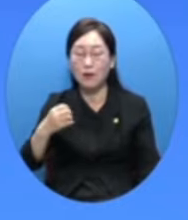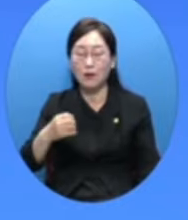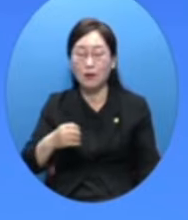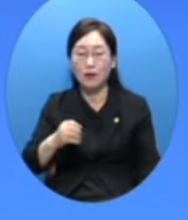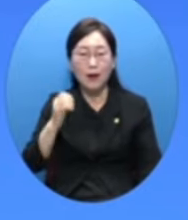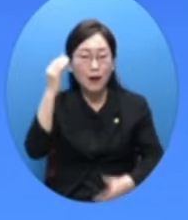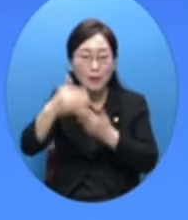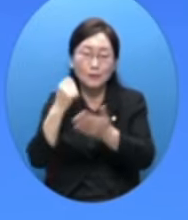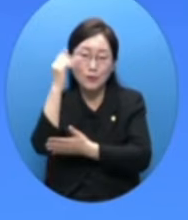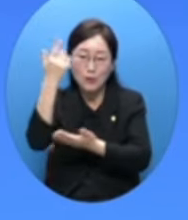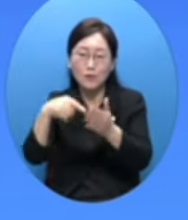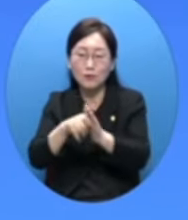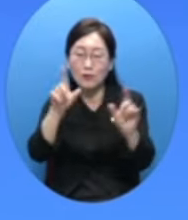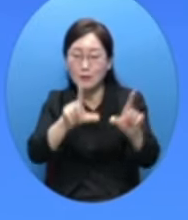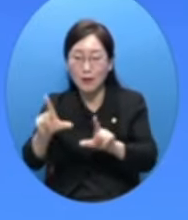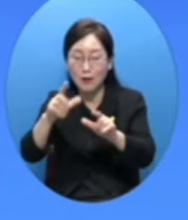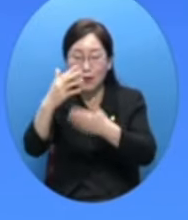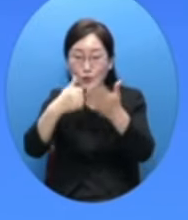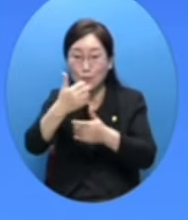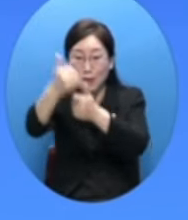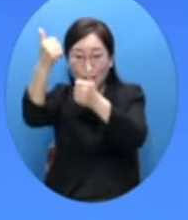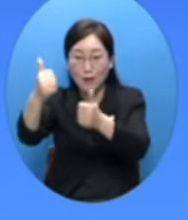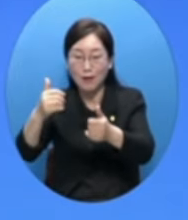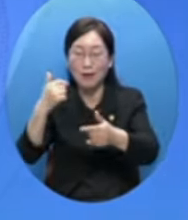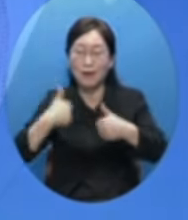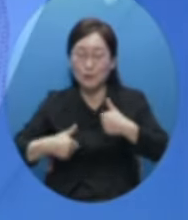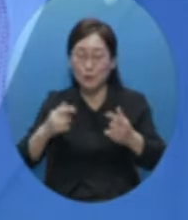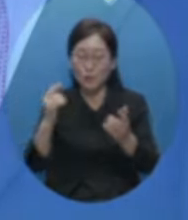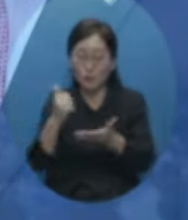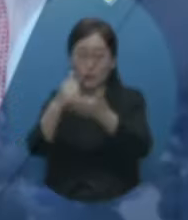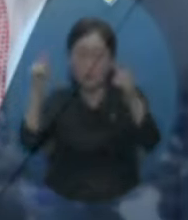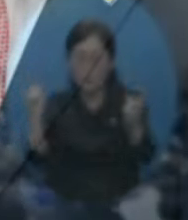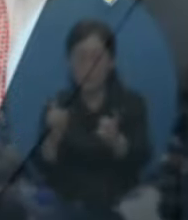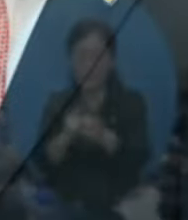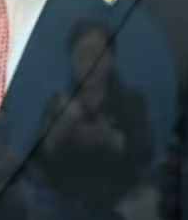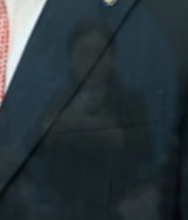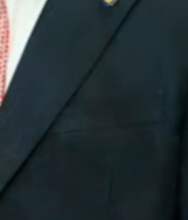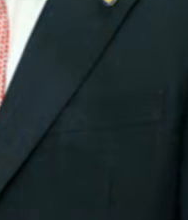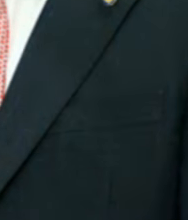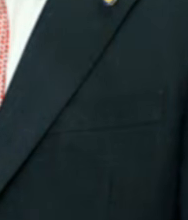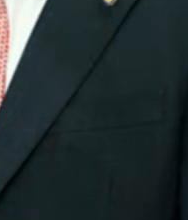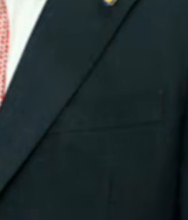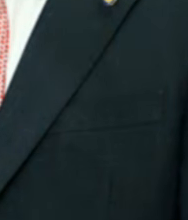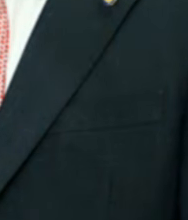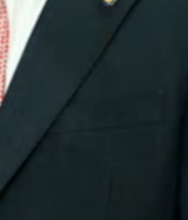하나님 부르실 때 기쁨으로 주님 맞이할 수 있는 여러분 모두 되기를 주님으로 축원합니다.